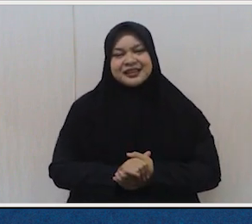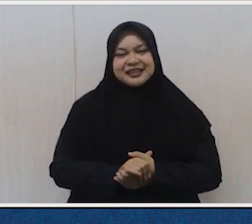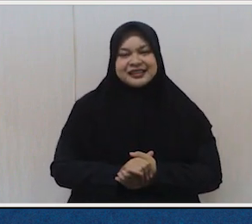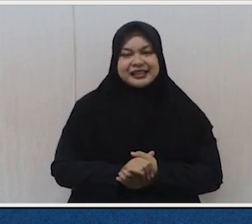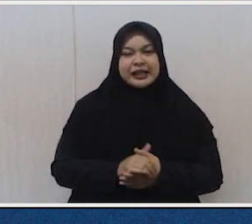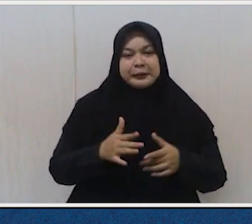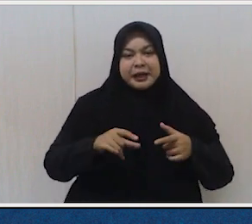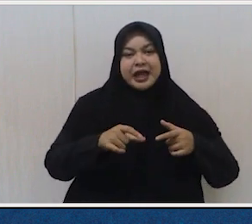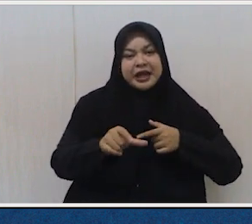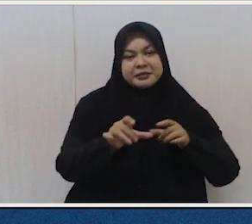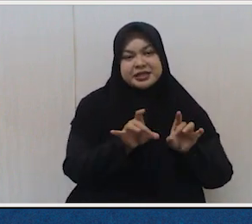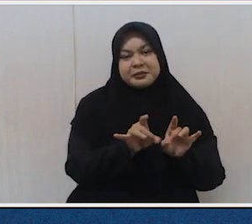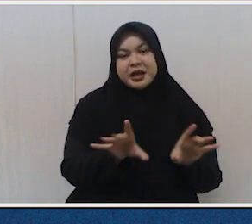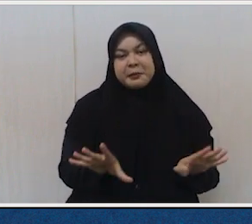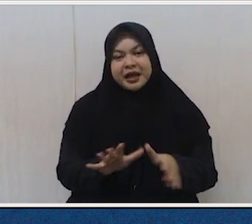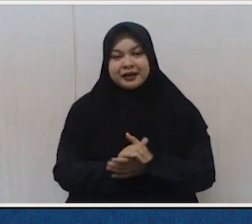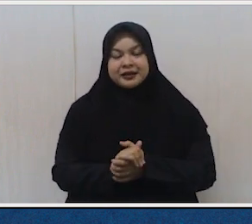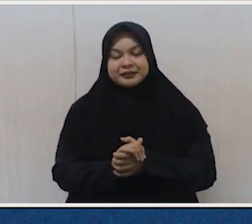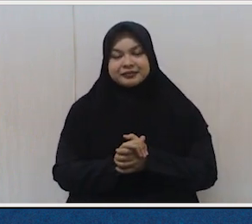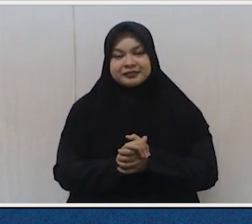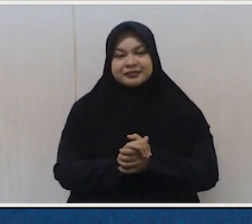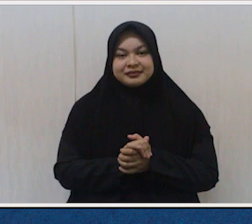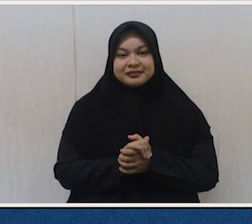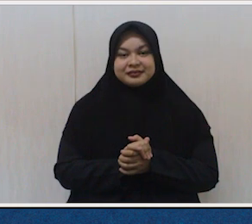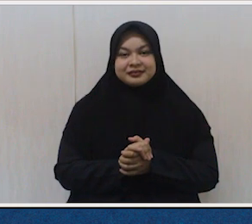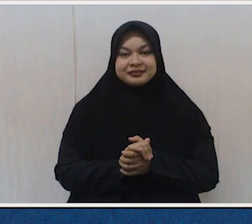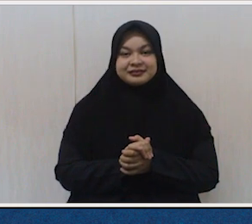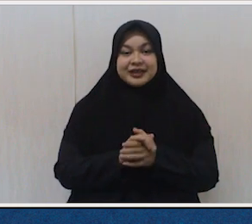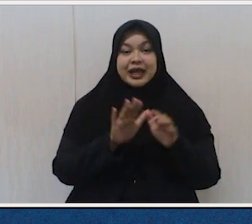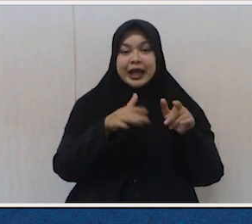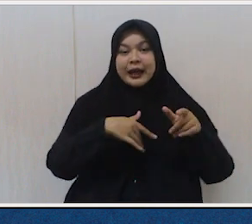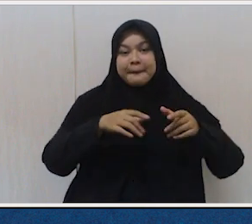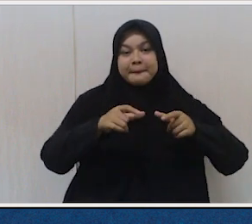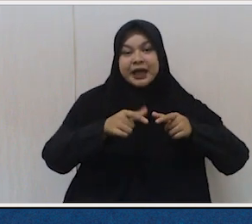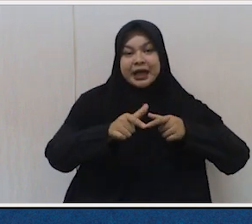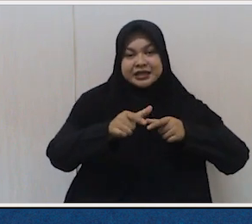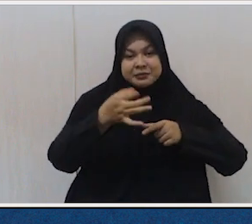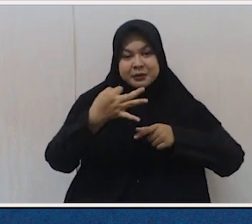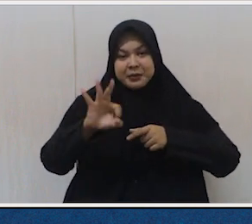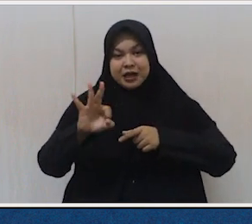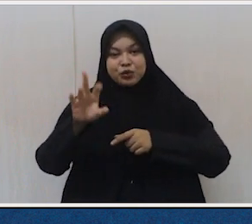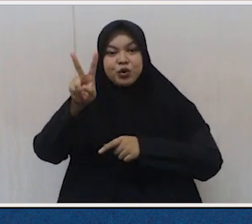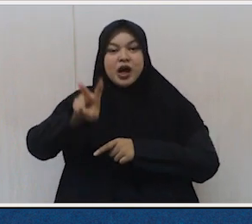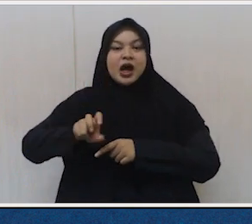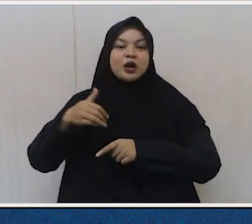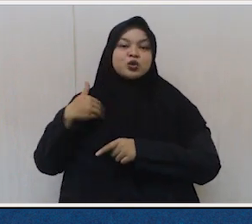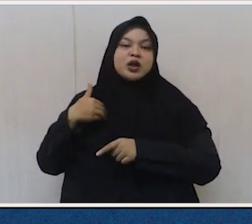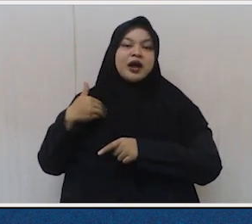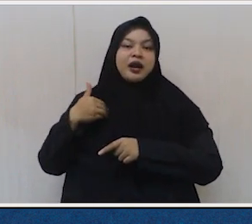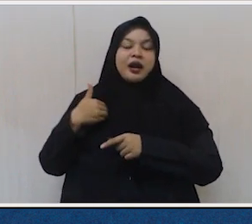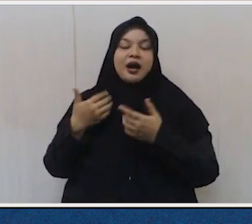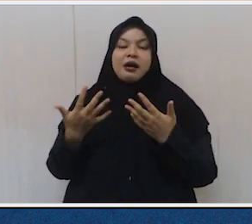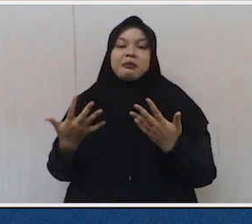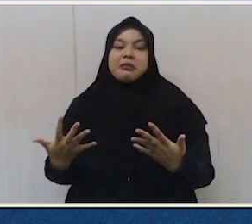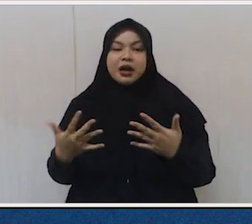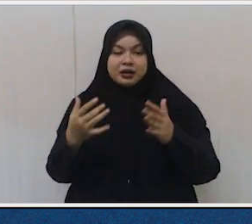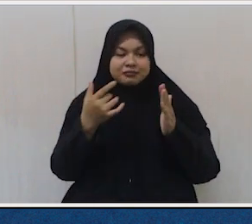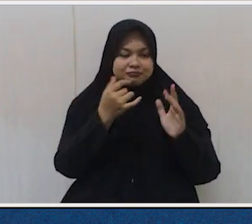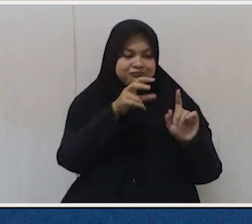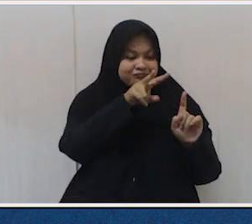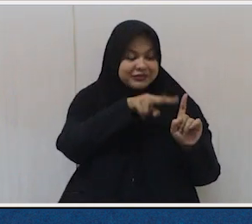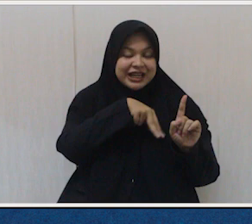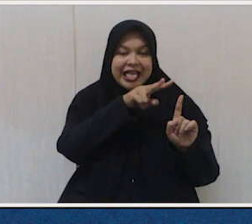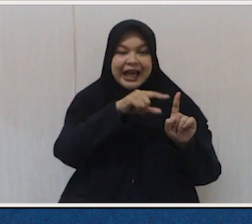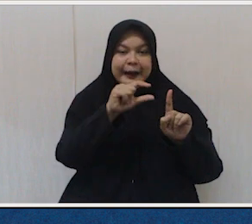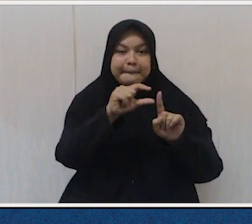apa namanya mekanisme yang berbeda mekanisme baru kan betul betul betul mekanisme baru jadi harus ada apa namanya